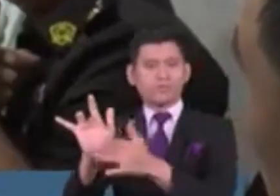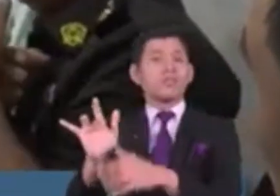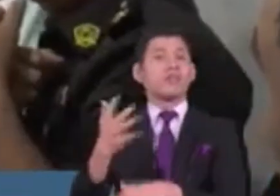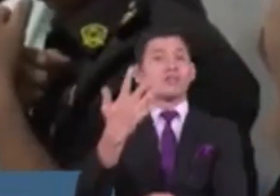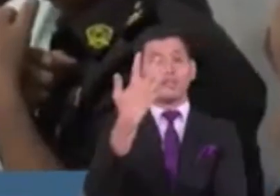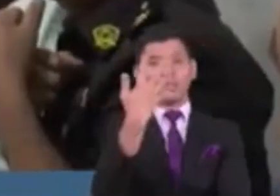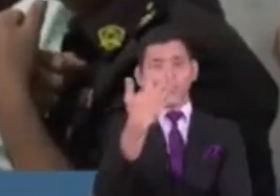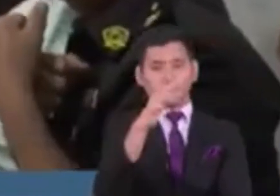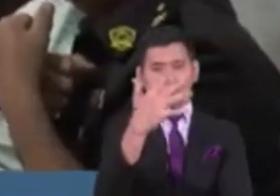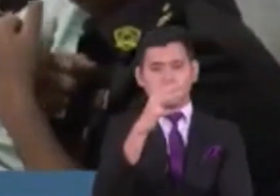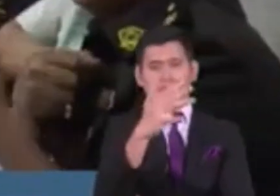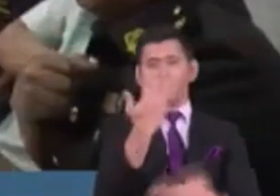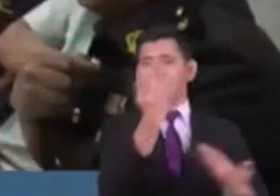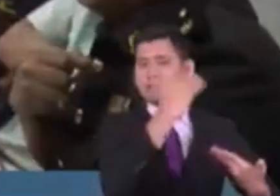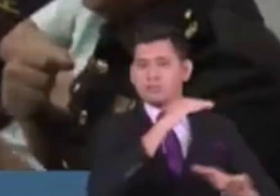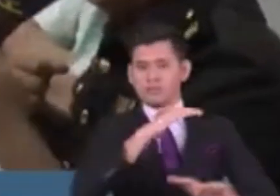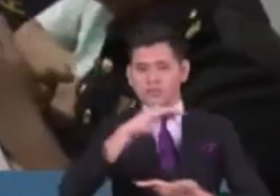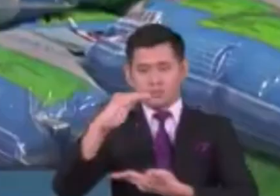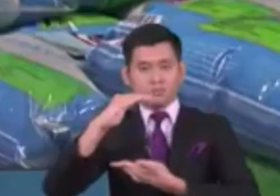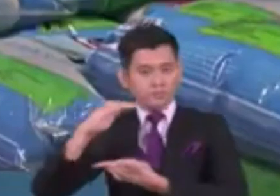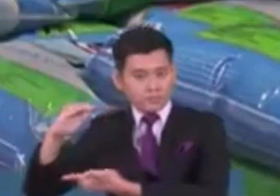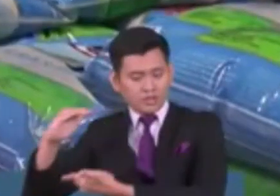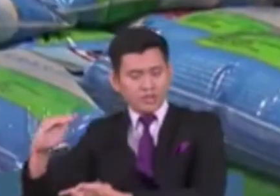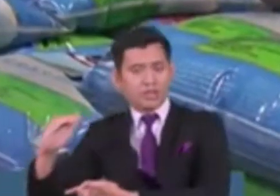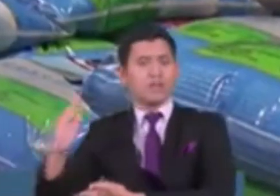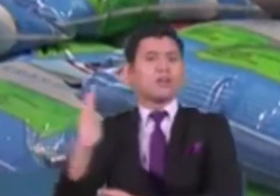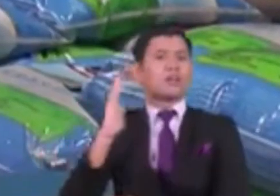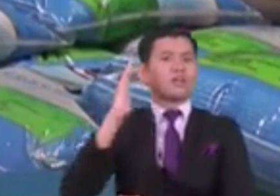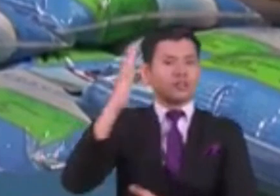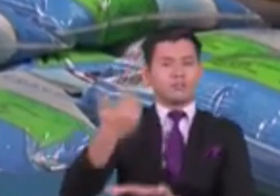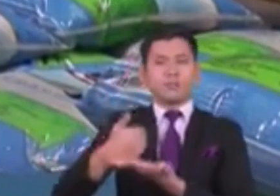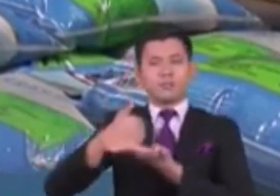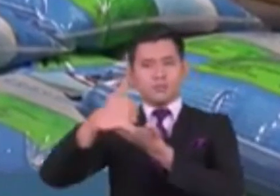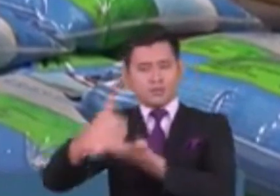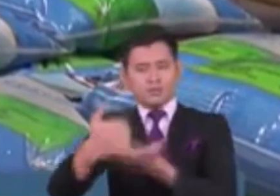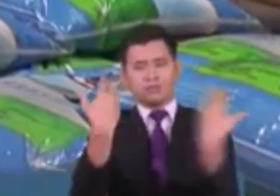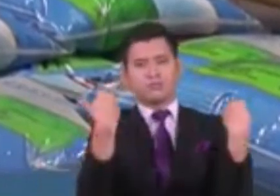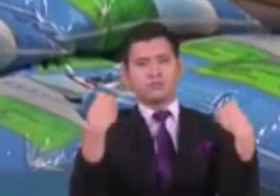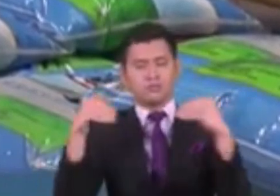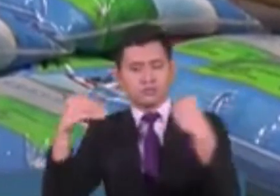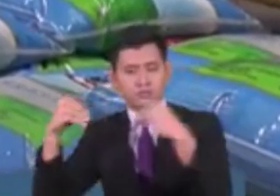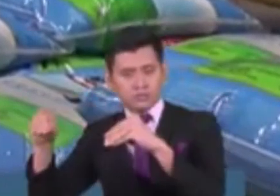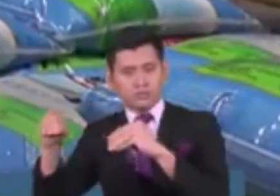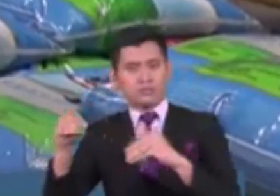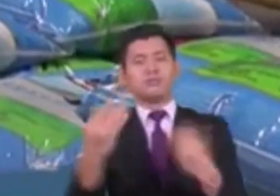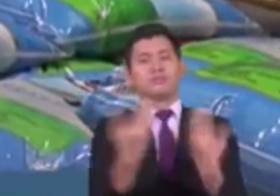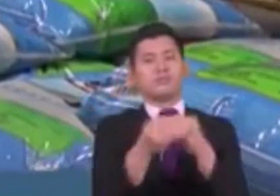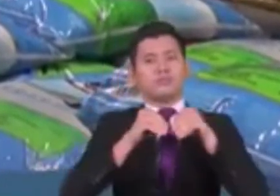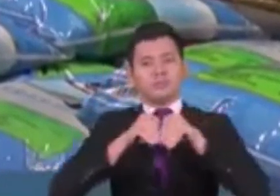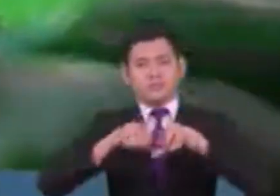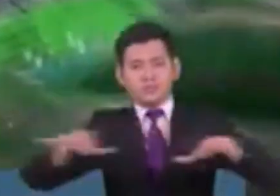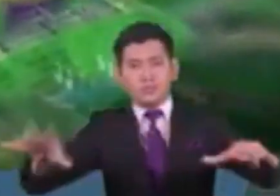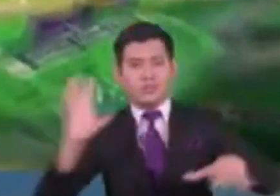pemborong dilantik bagi membantu menyalurkan bekalannya kepada pemegang lesen runcit beras di negeri ini.